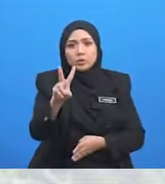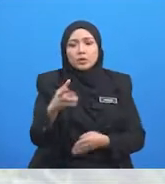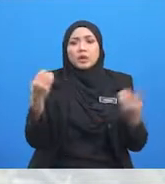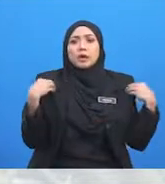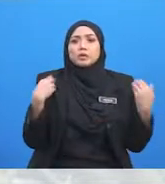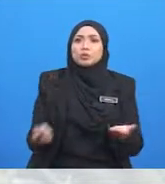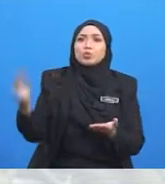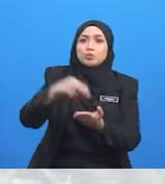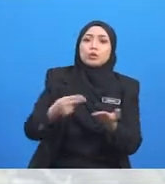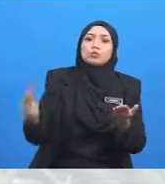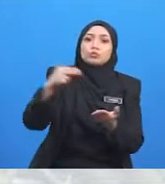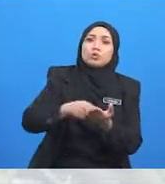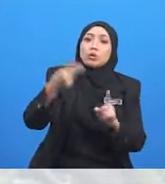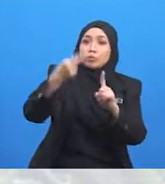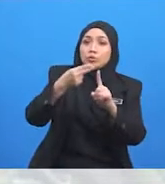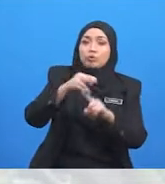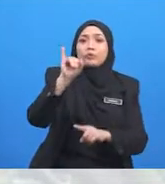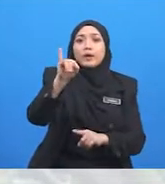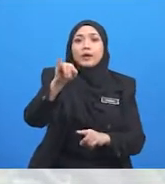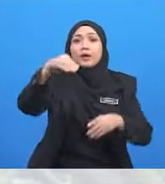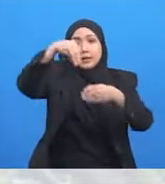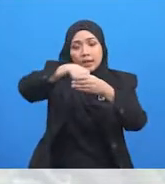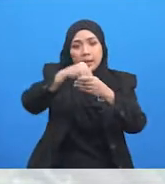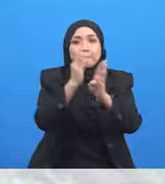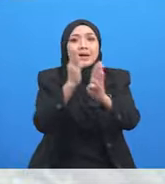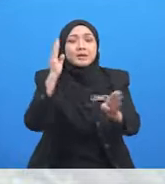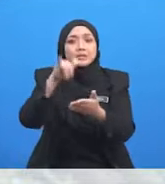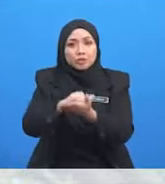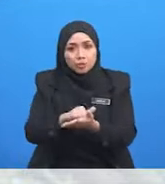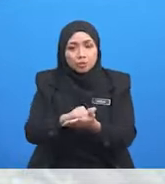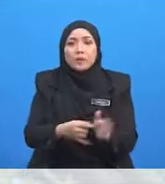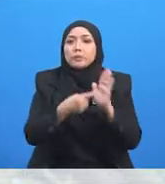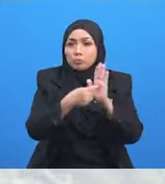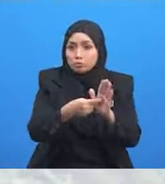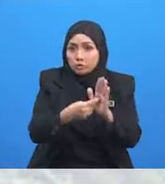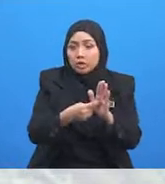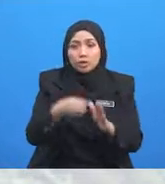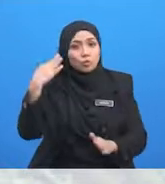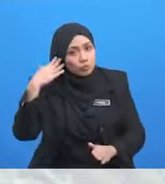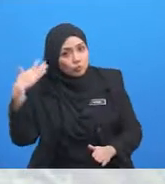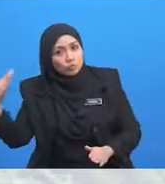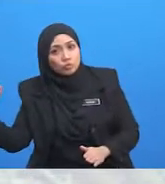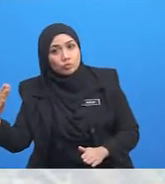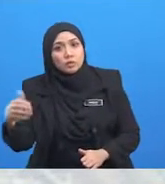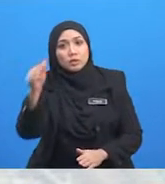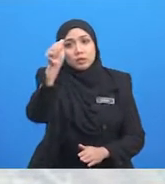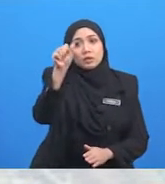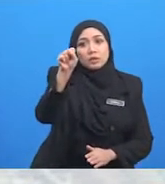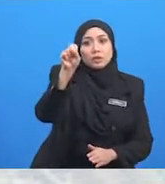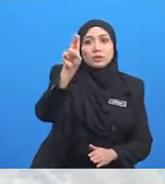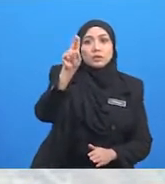pengulangan huruf I dalam baris tersebut. Ini menunjukkan unsur bunyi